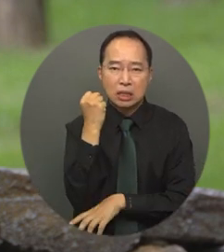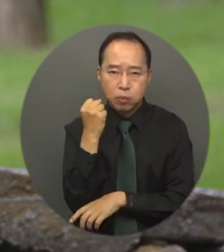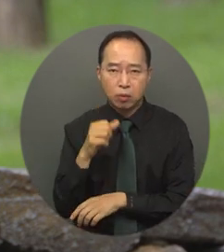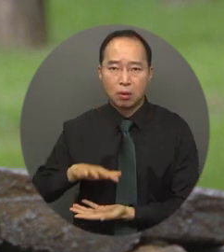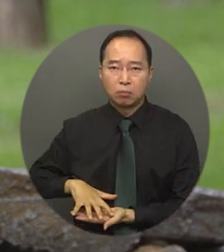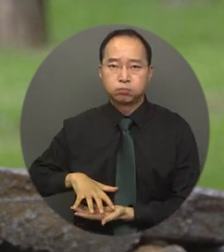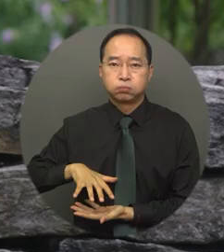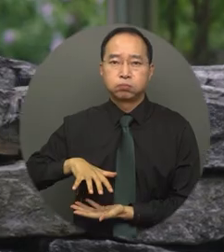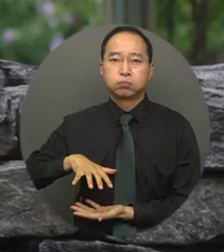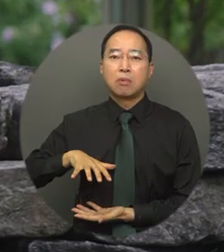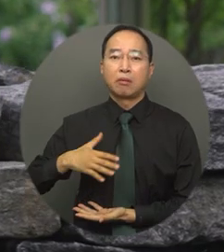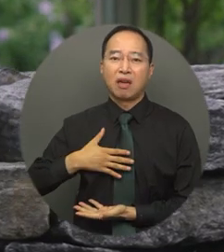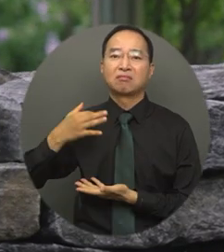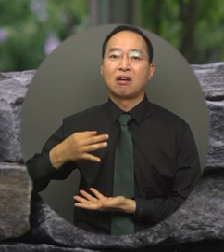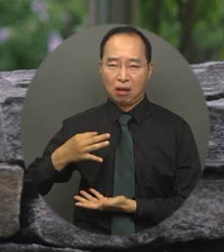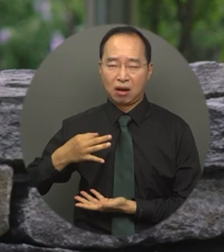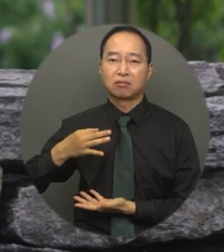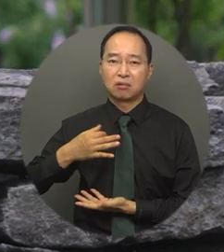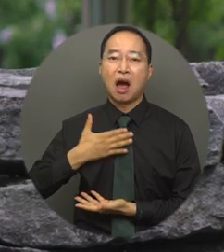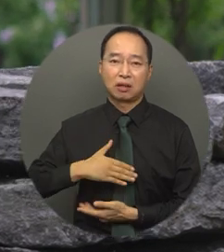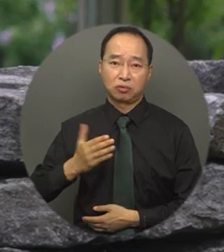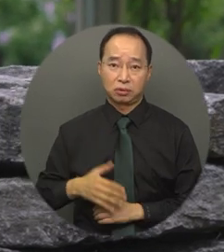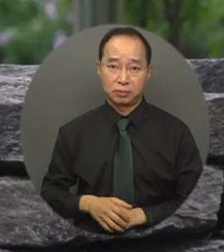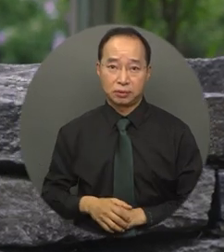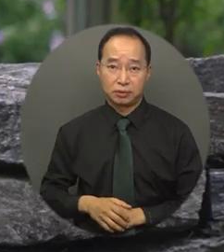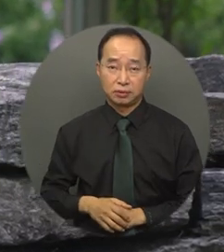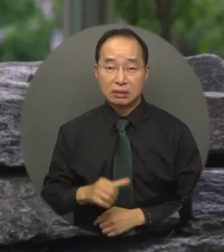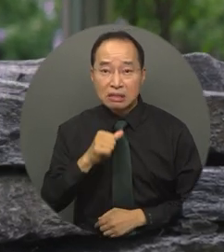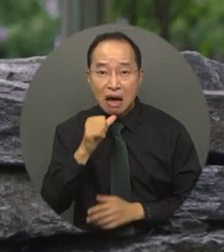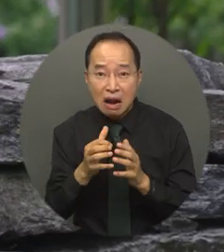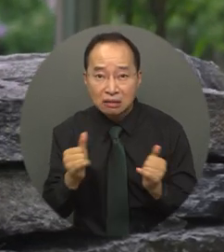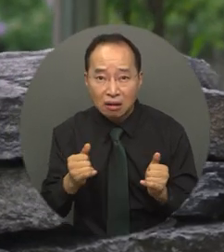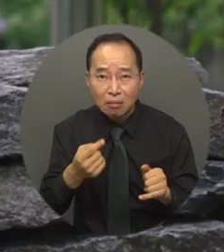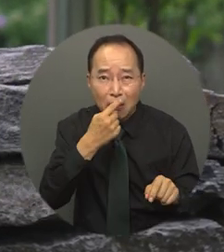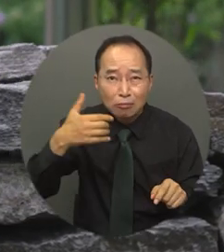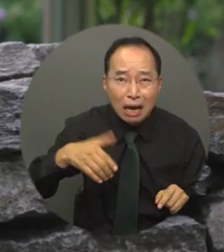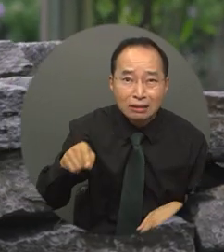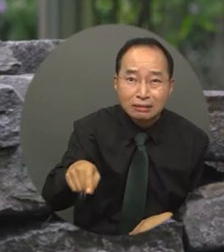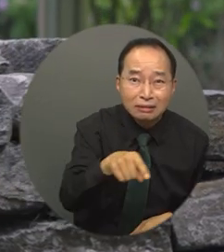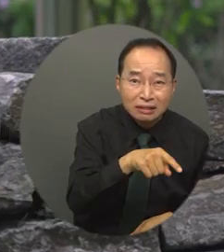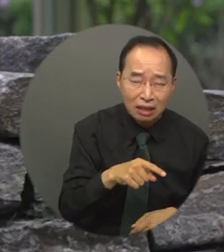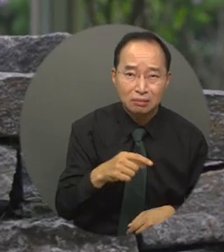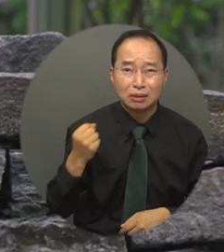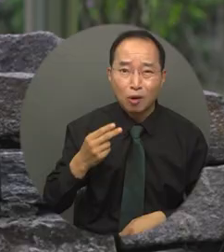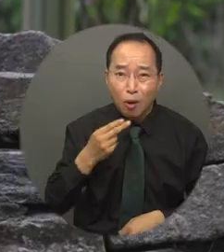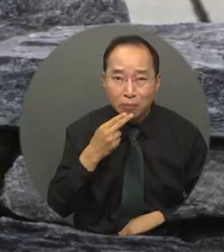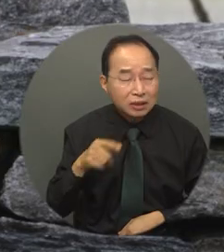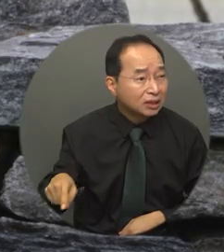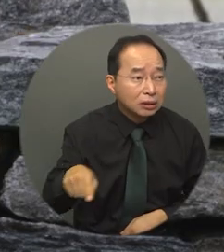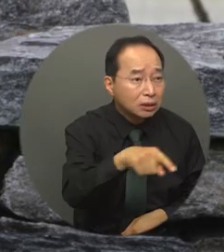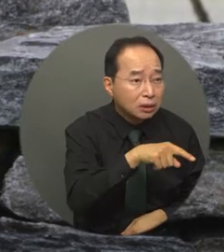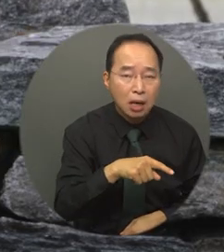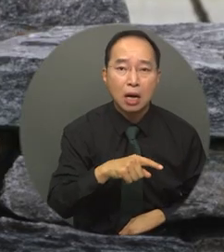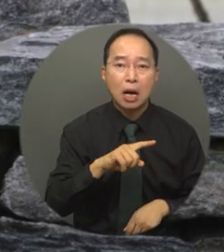알게 됐습니다. 가난한 사람, 덜 배운 사람, 힘없는 사람에 대한